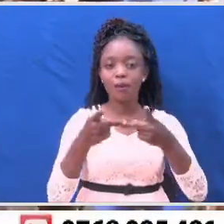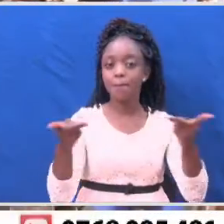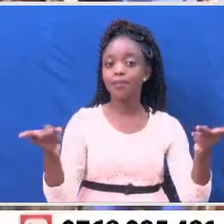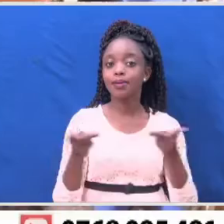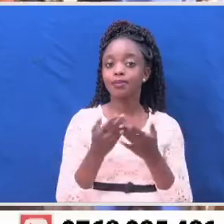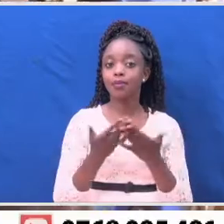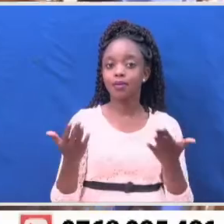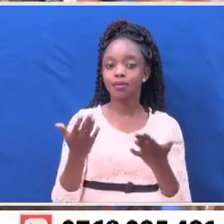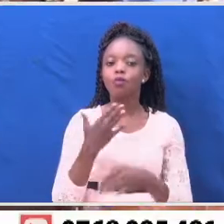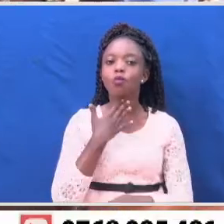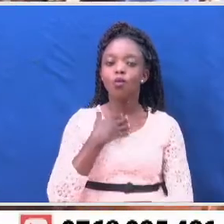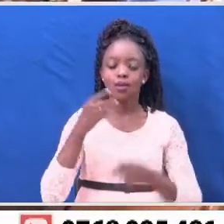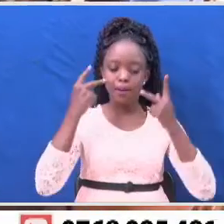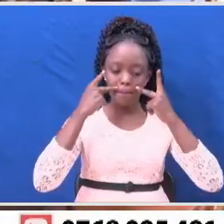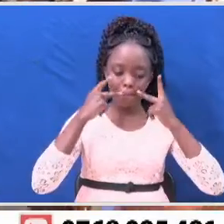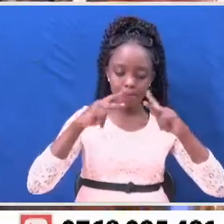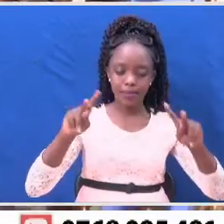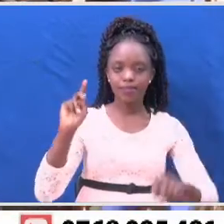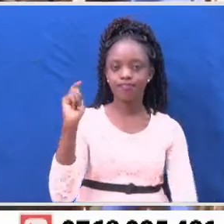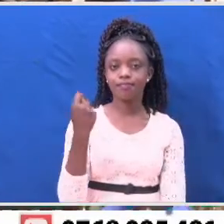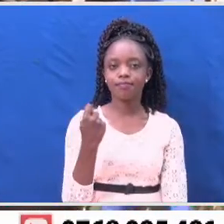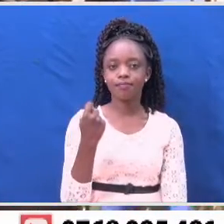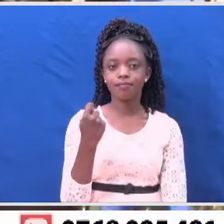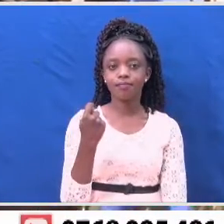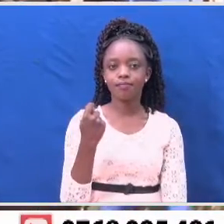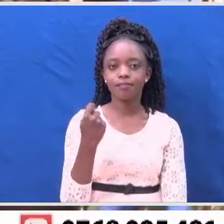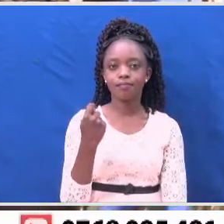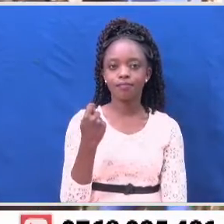sababu tunataka amani katika hii Kenya. Na